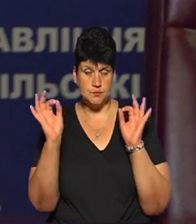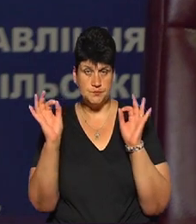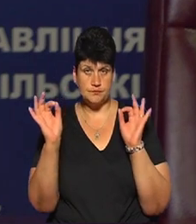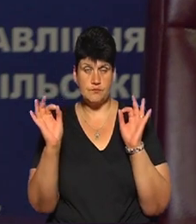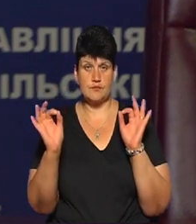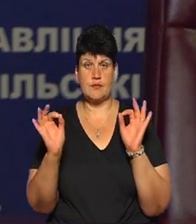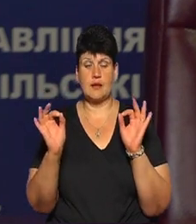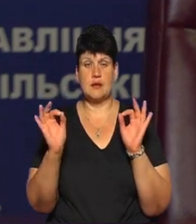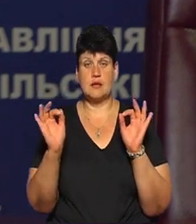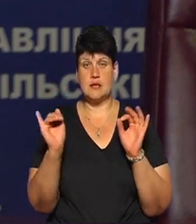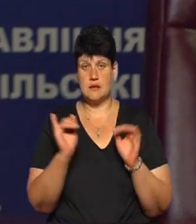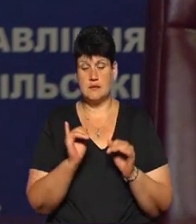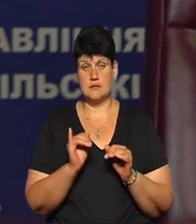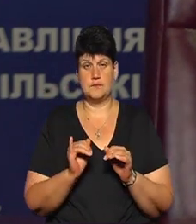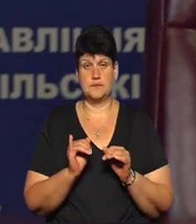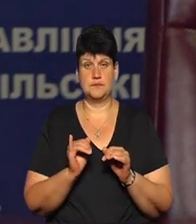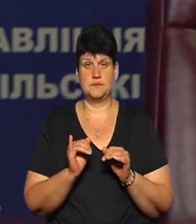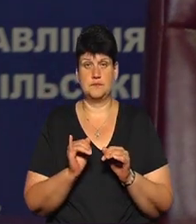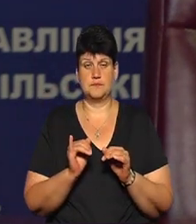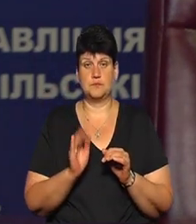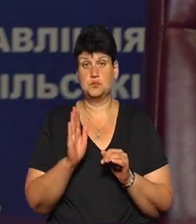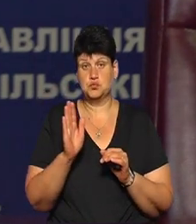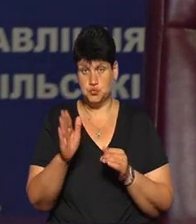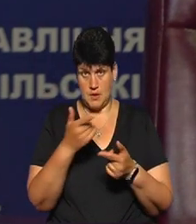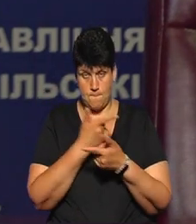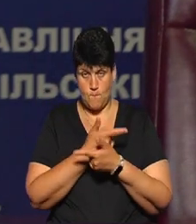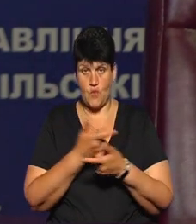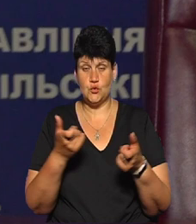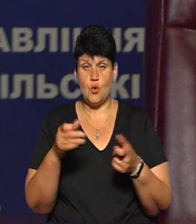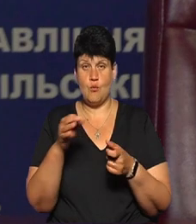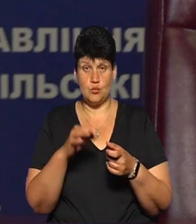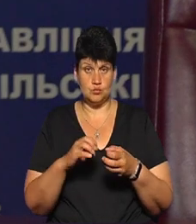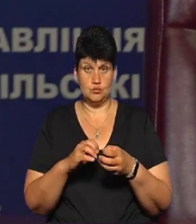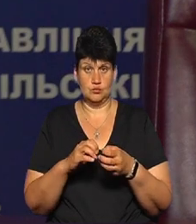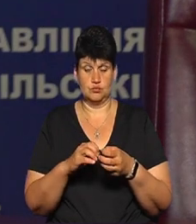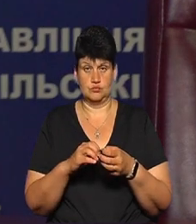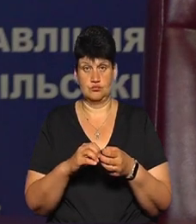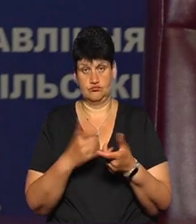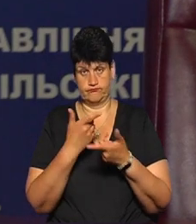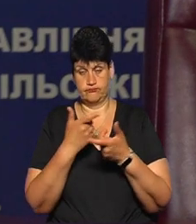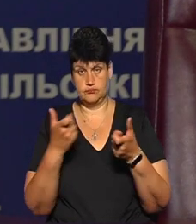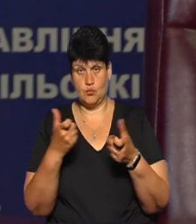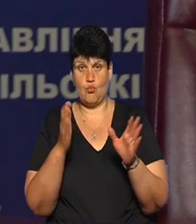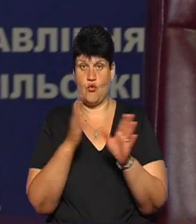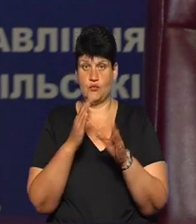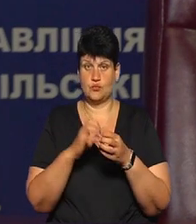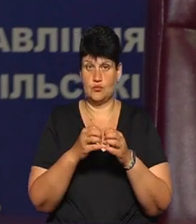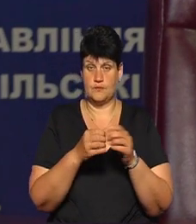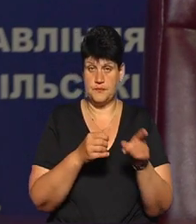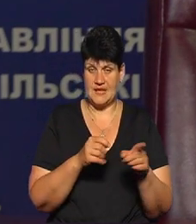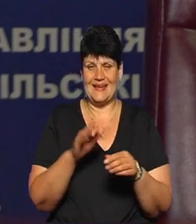системи оповіщення, буде повідомлено про загрозу, скажімо так, повітряну загрозу,